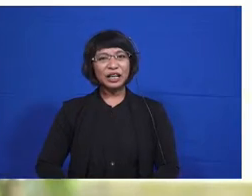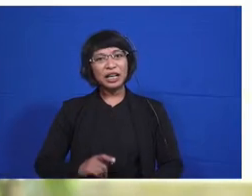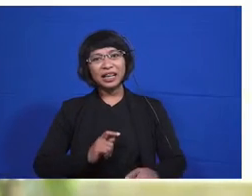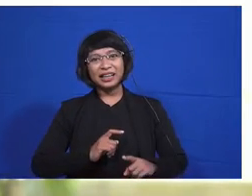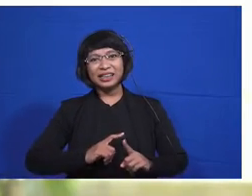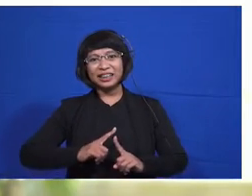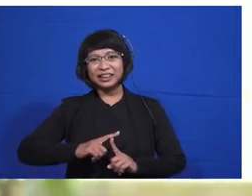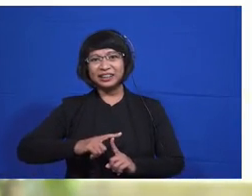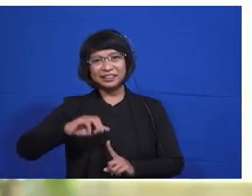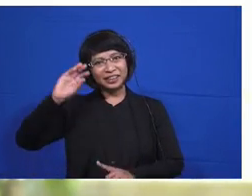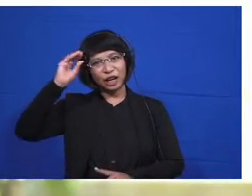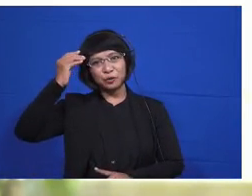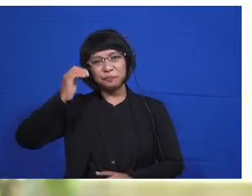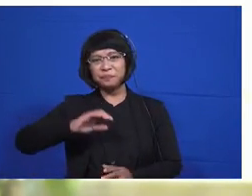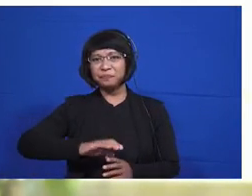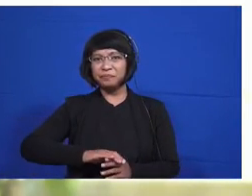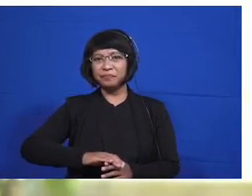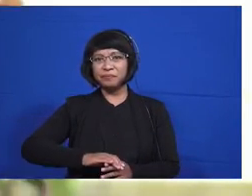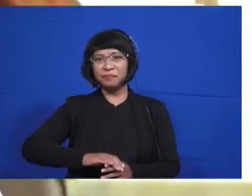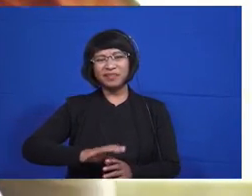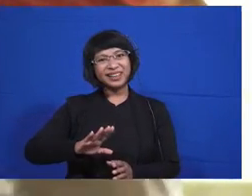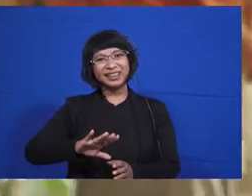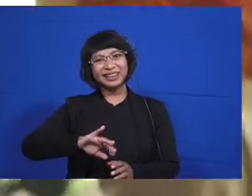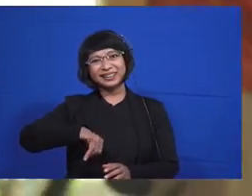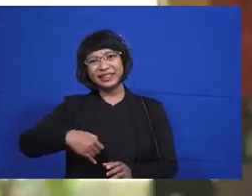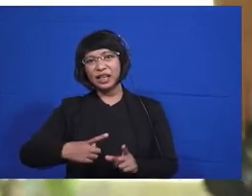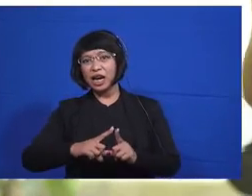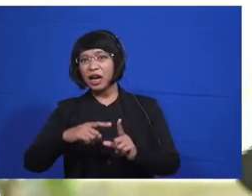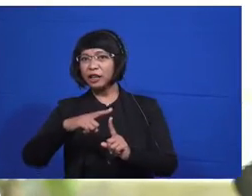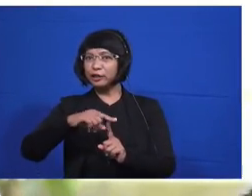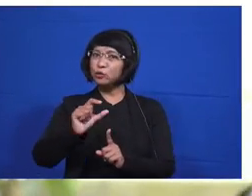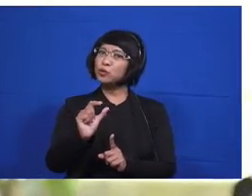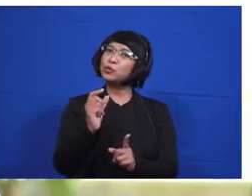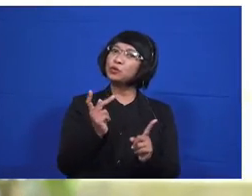Bagaimana jatuh bangun, kemudian saya